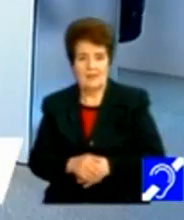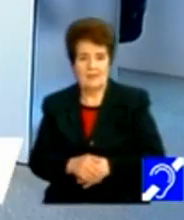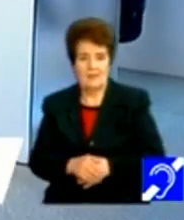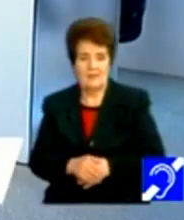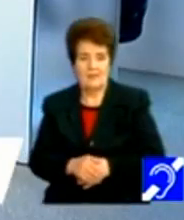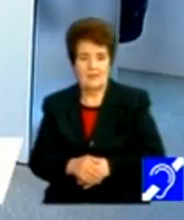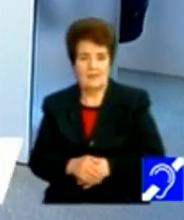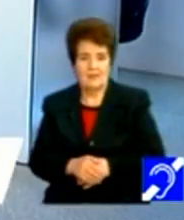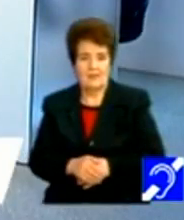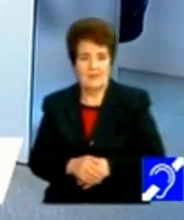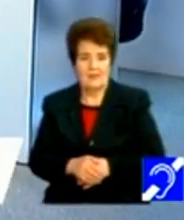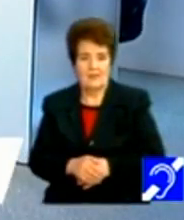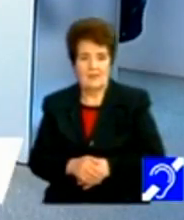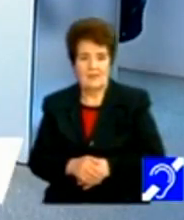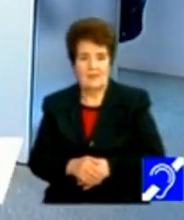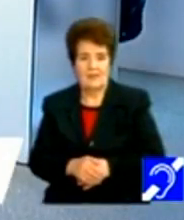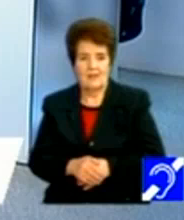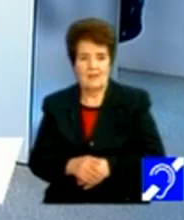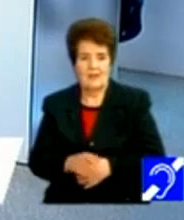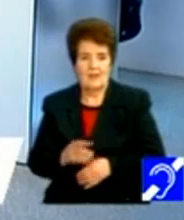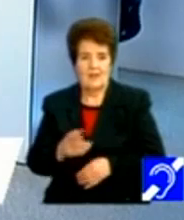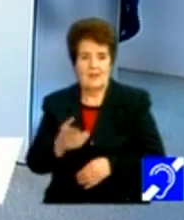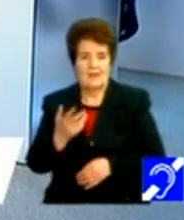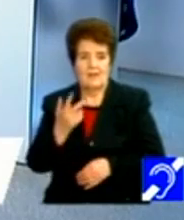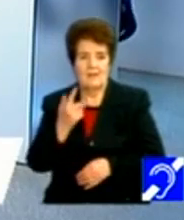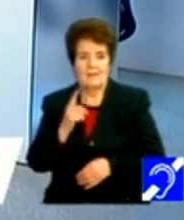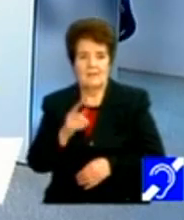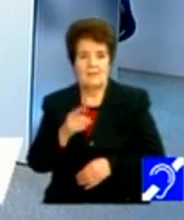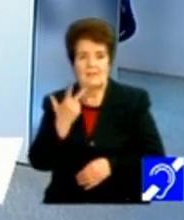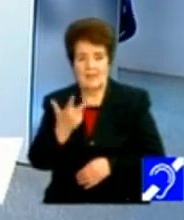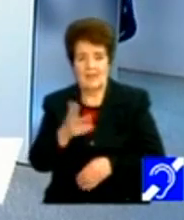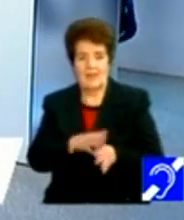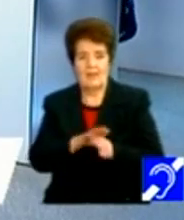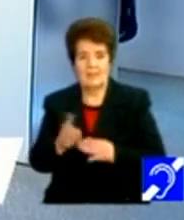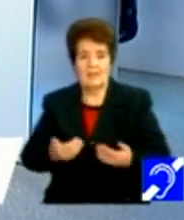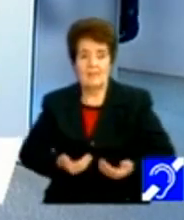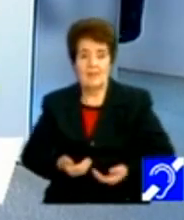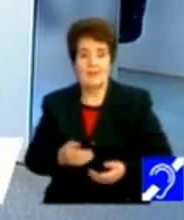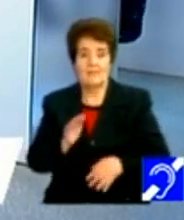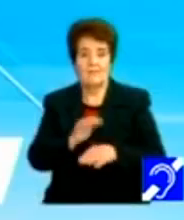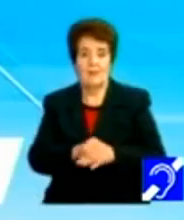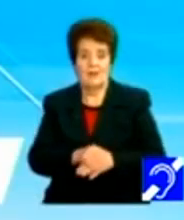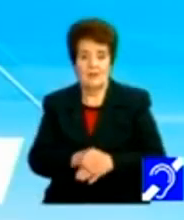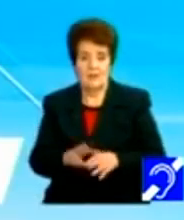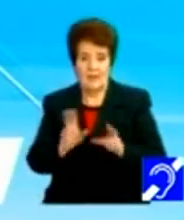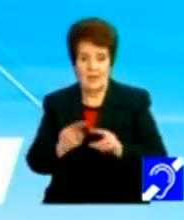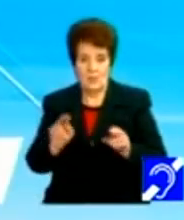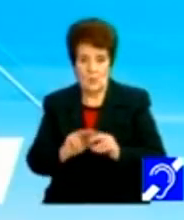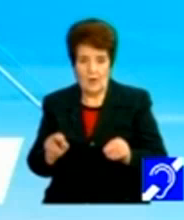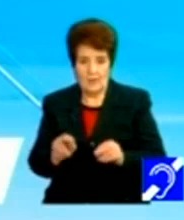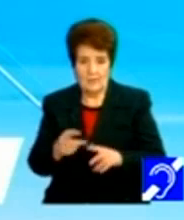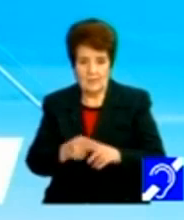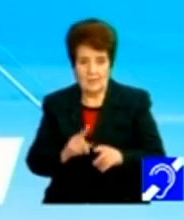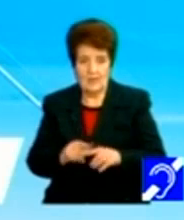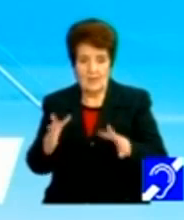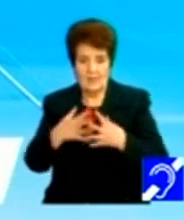da? Ținem o întrebare și răspundem pe cele mai importante trei realizări din viață pe care le considerați dumneavoastră. Faptul că am primit educația pe care am primit-o